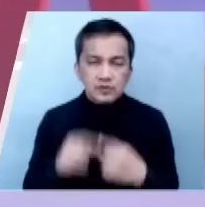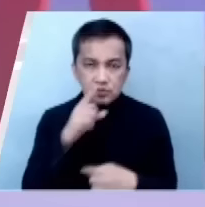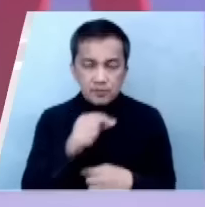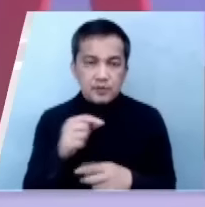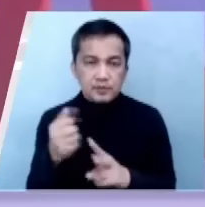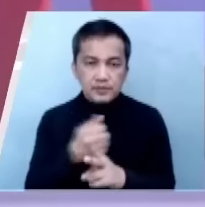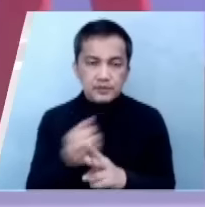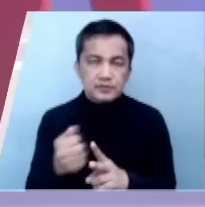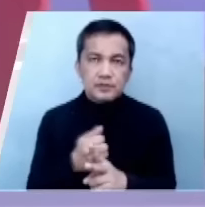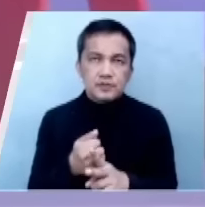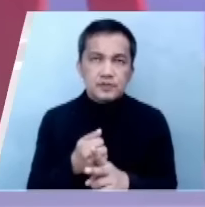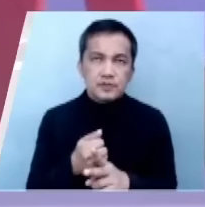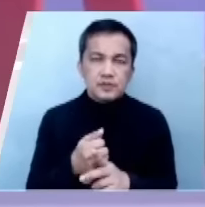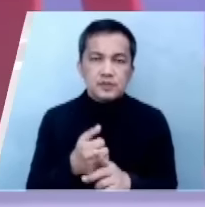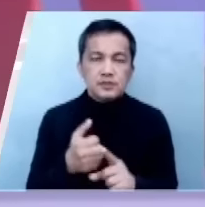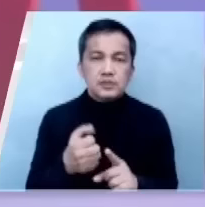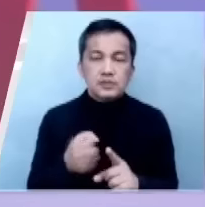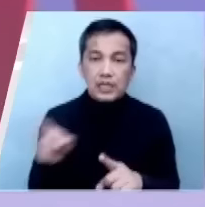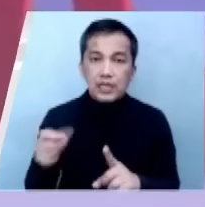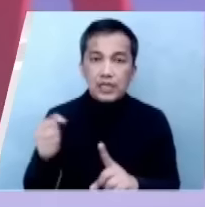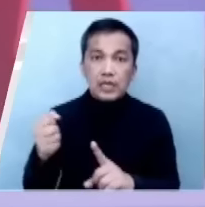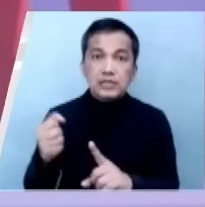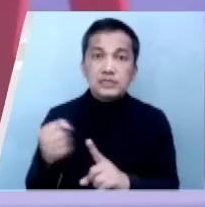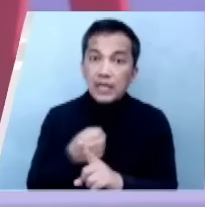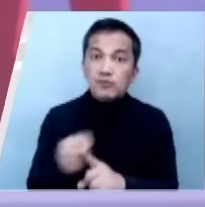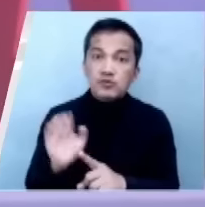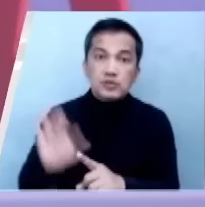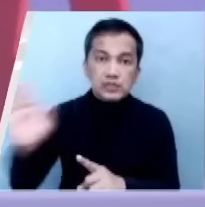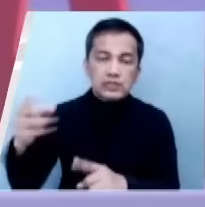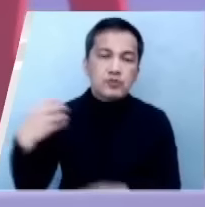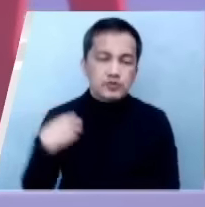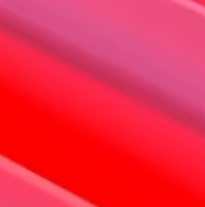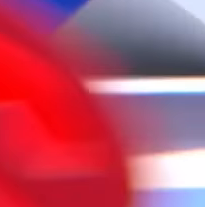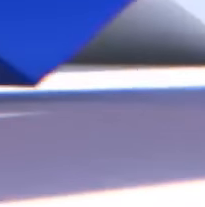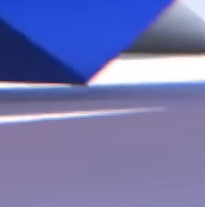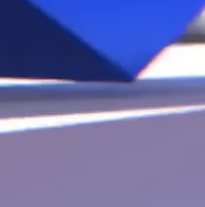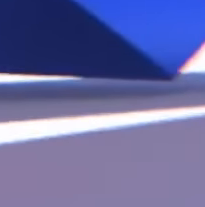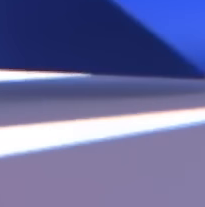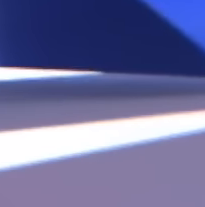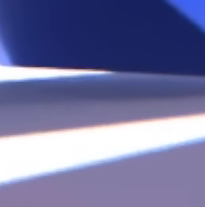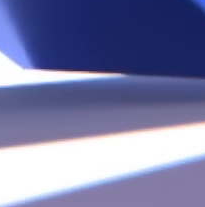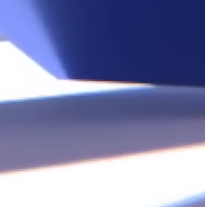ng pangmamaltrato mula sa kanilang mga amo. At nakatutok si Mark Salazar.